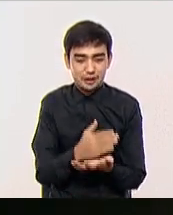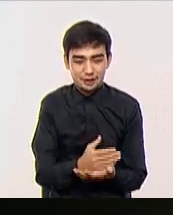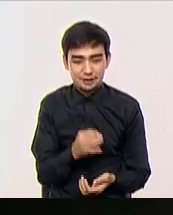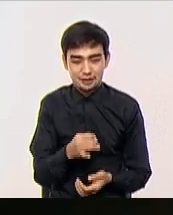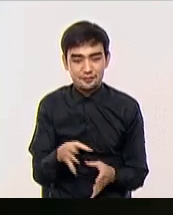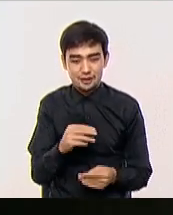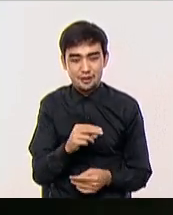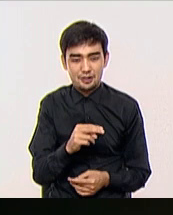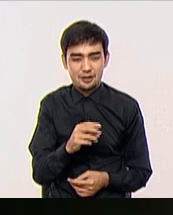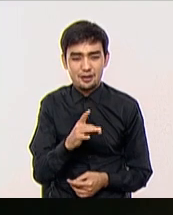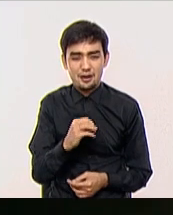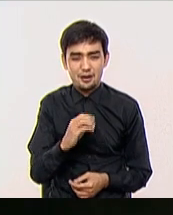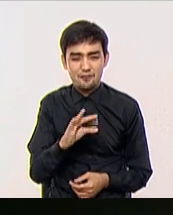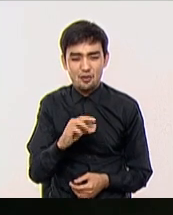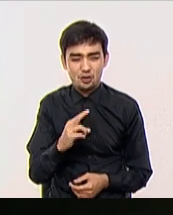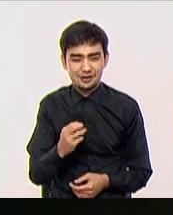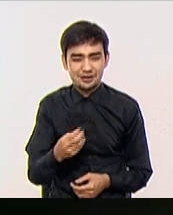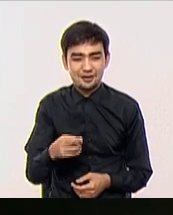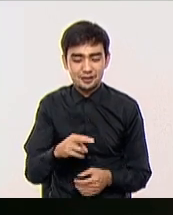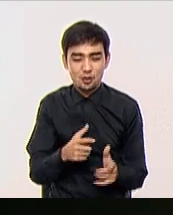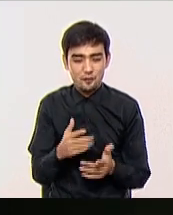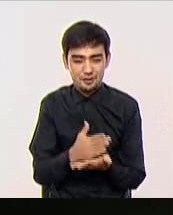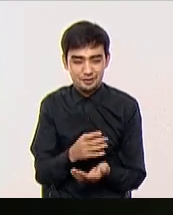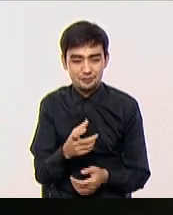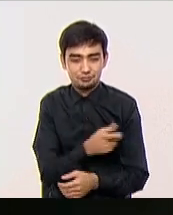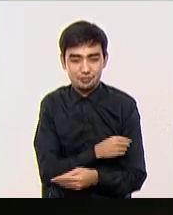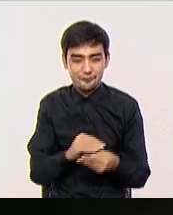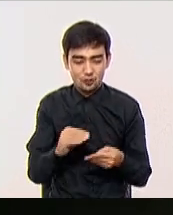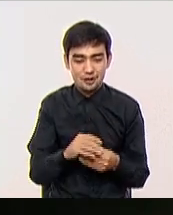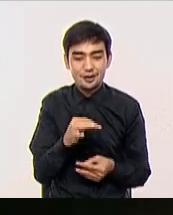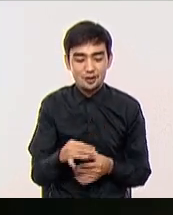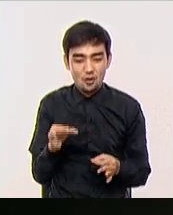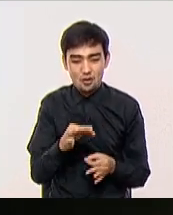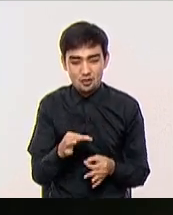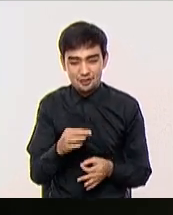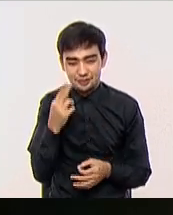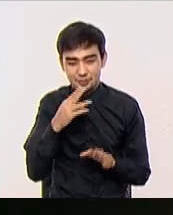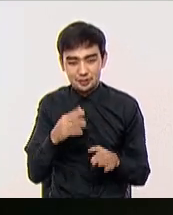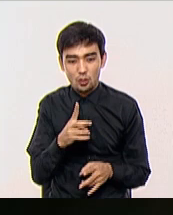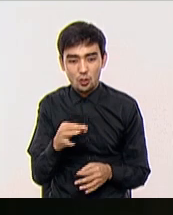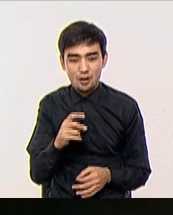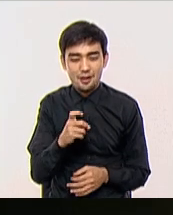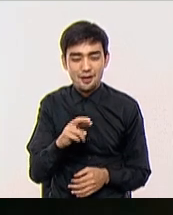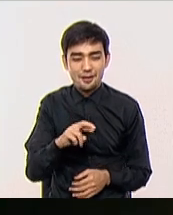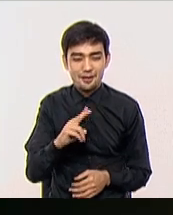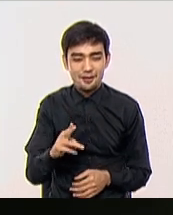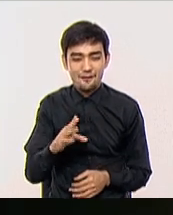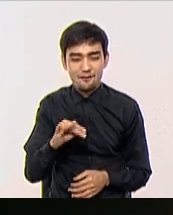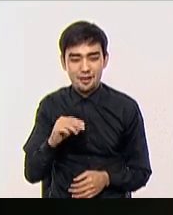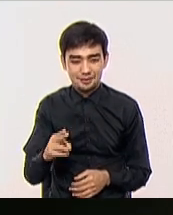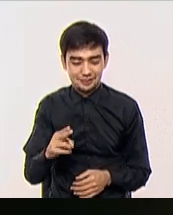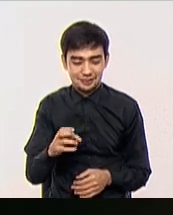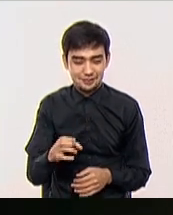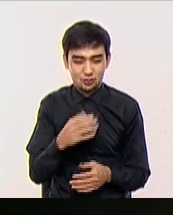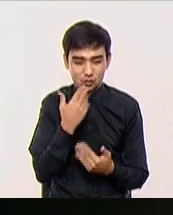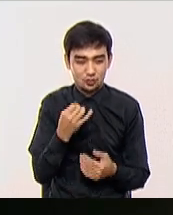готовится к ревакцинации. Поставки препаратов Нур-Султан осуществляются бесперебойно, но в наличии нет Хаятвакс, которая весьма популярна